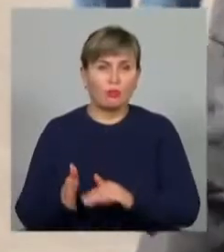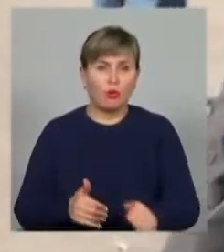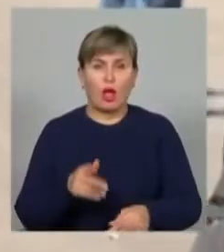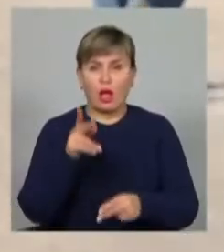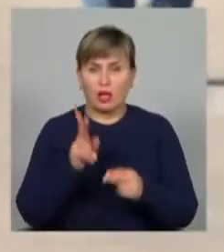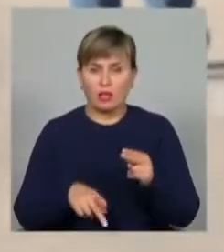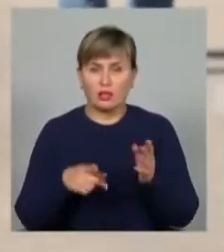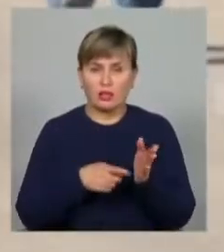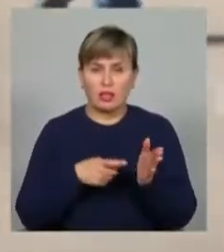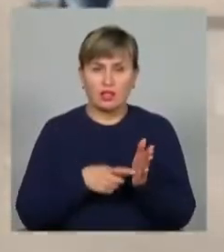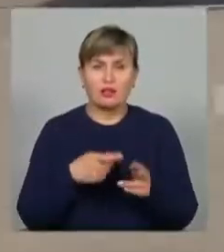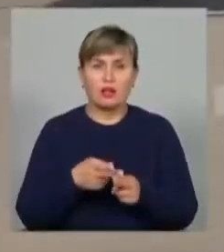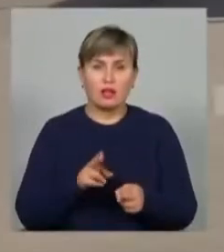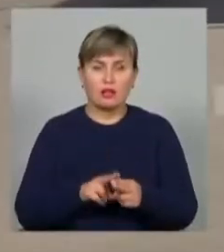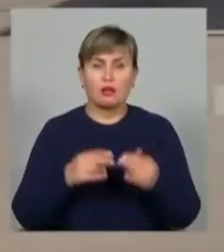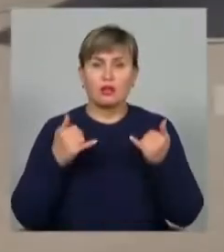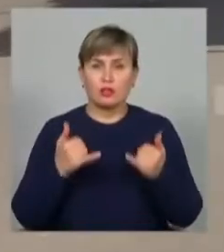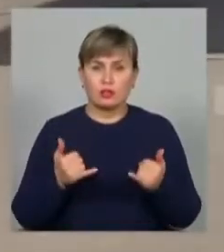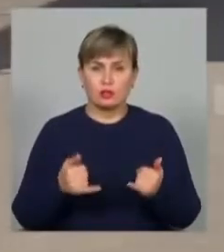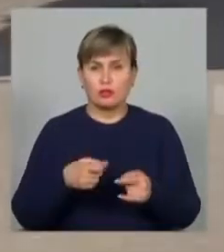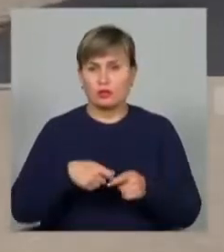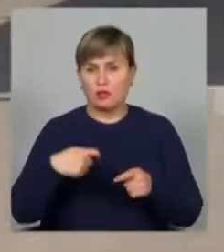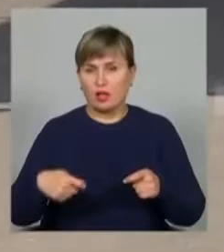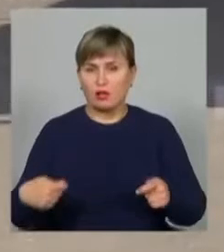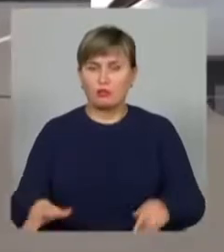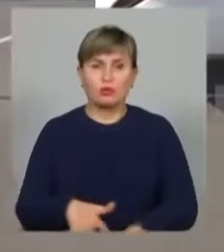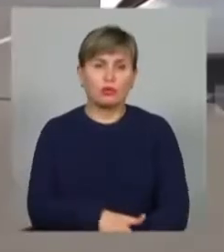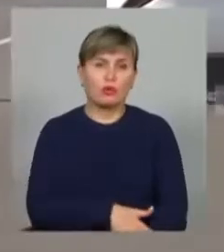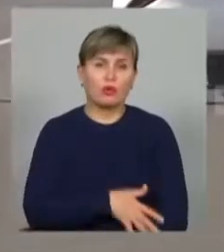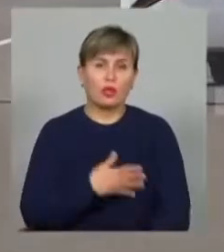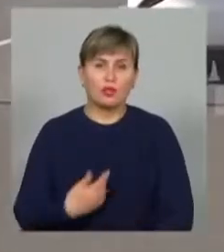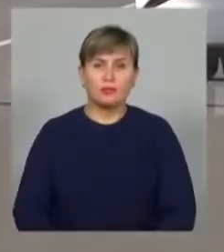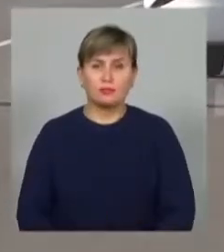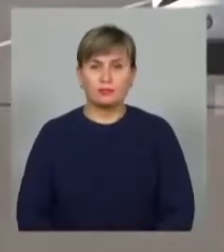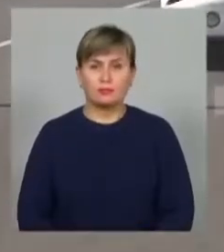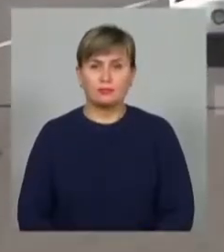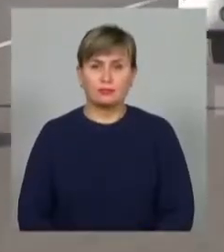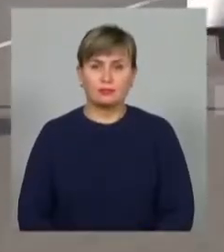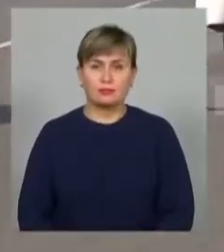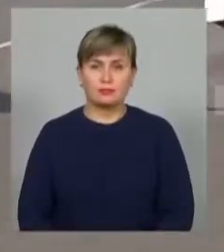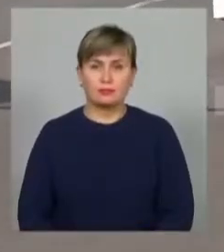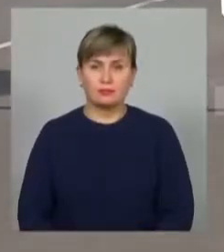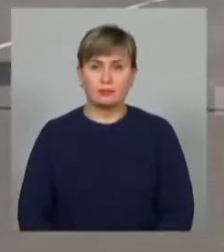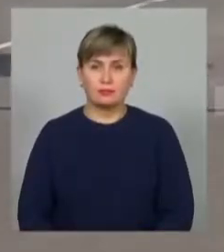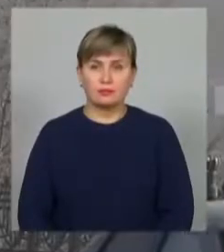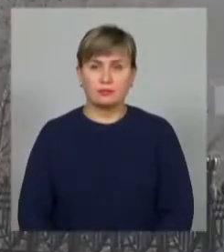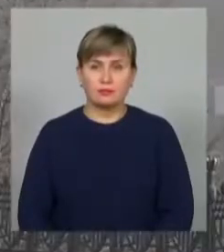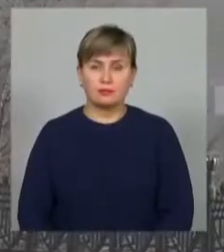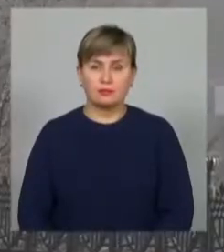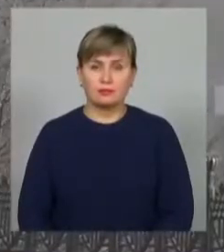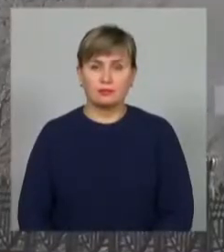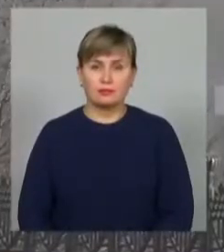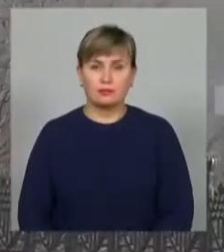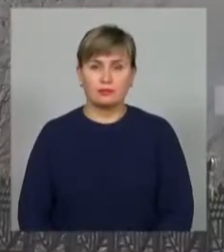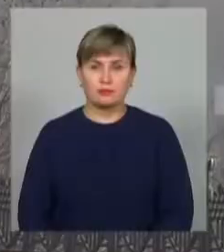окончания следствия, которое, по всей видимости, затянется надолго. Дамир Анитов, Сагынгали Мугайтпасов, Ялкунжан Ашимжанов,